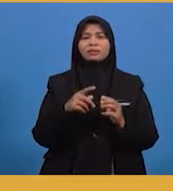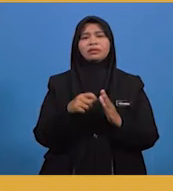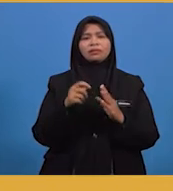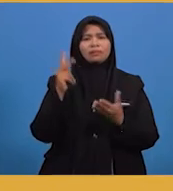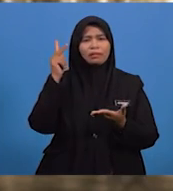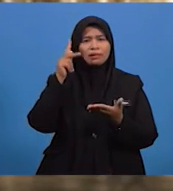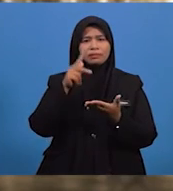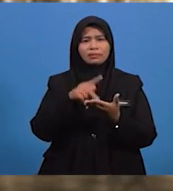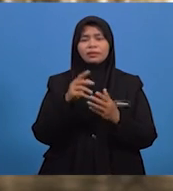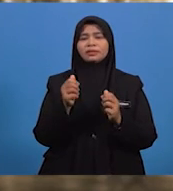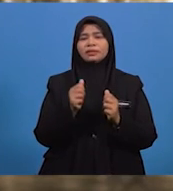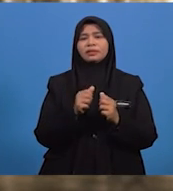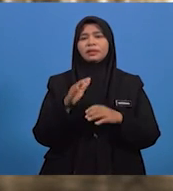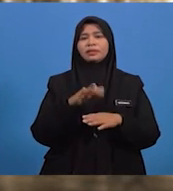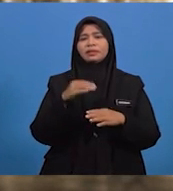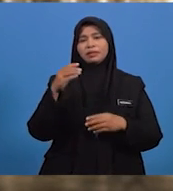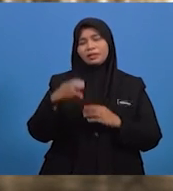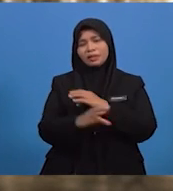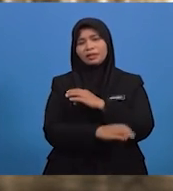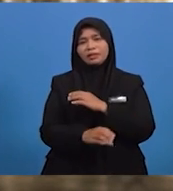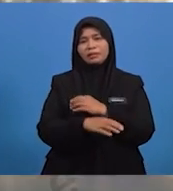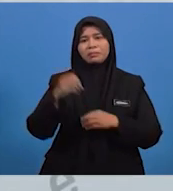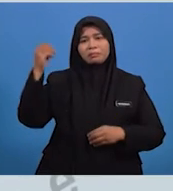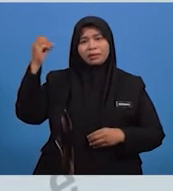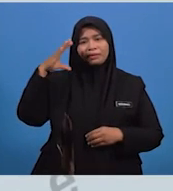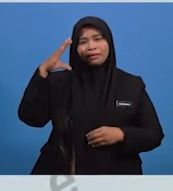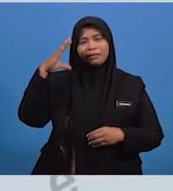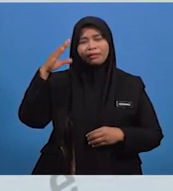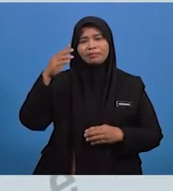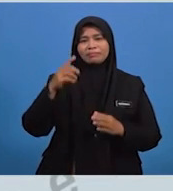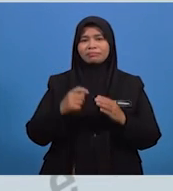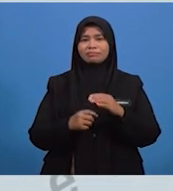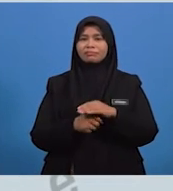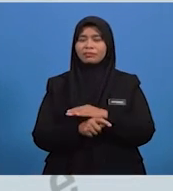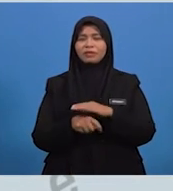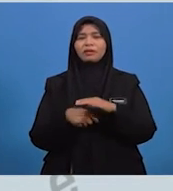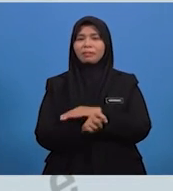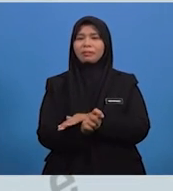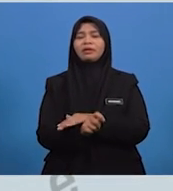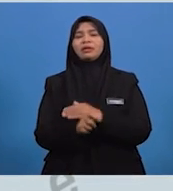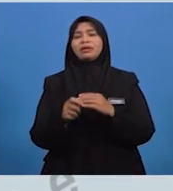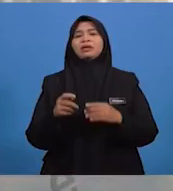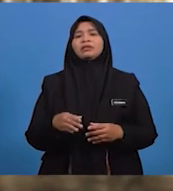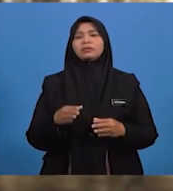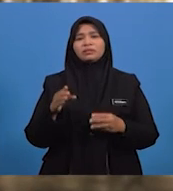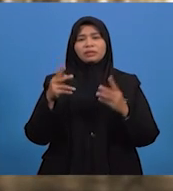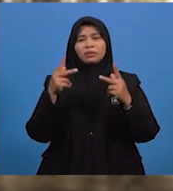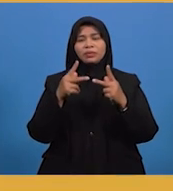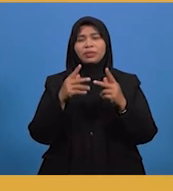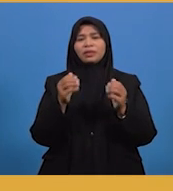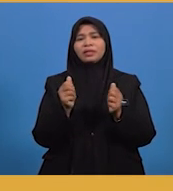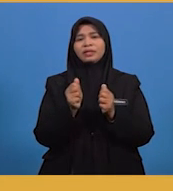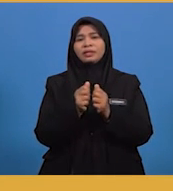dengan panggilan negara matahari terbit. Ia bersesuaian dengan kedudukan geografi negara itu